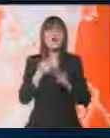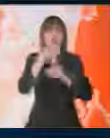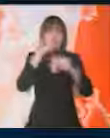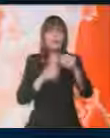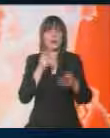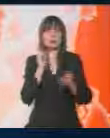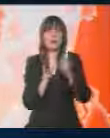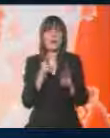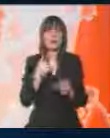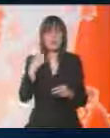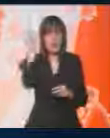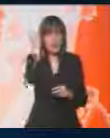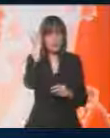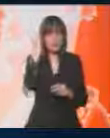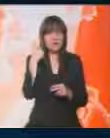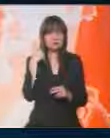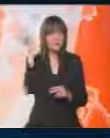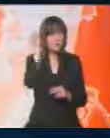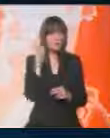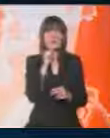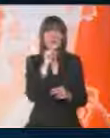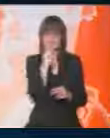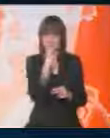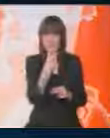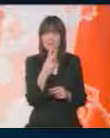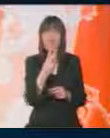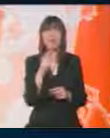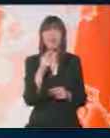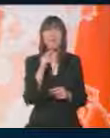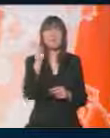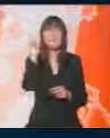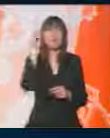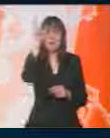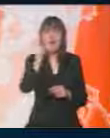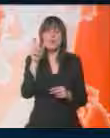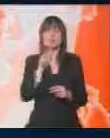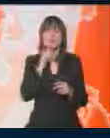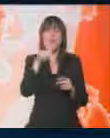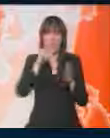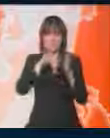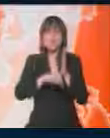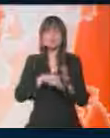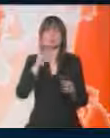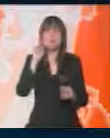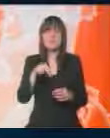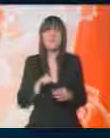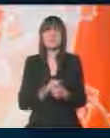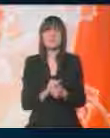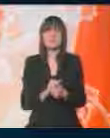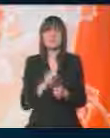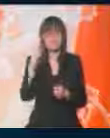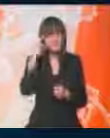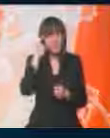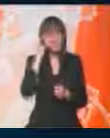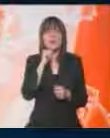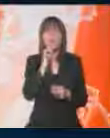smo naučili da ih čujemo i da ih vidimo. Znači, poruke onih koji u ovom trenutku imaju